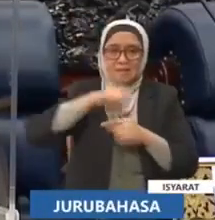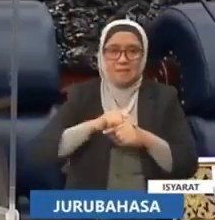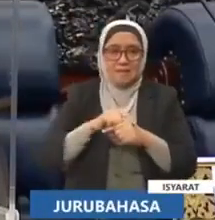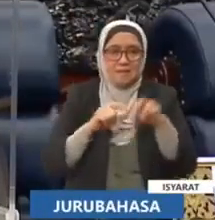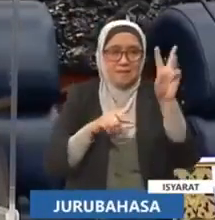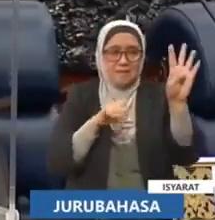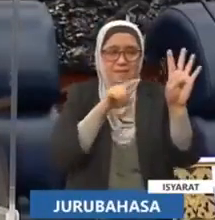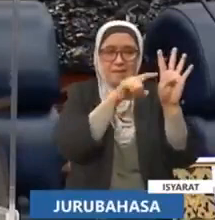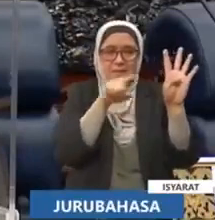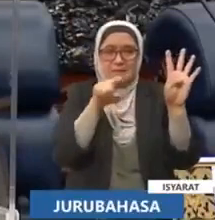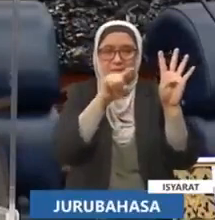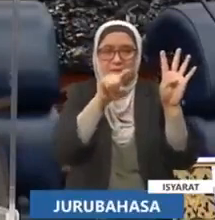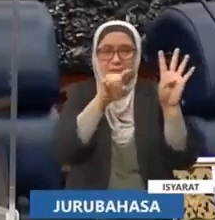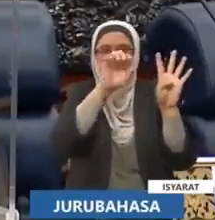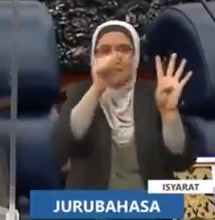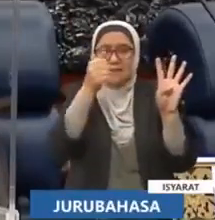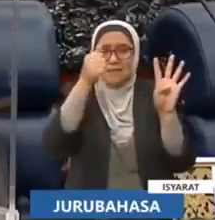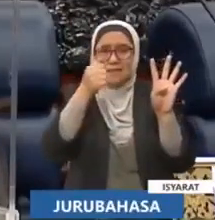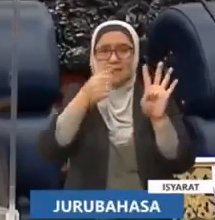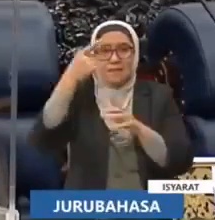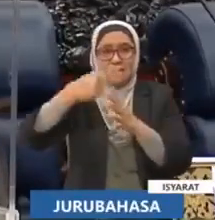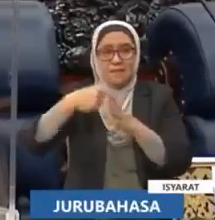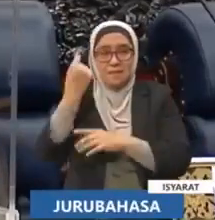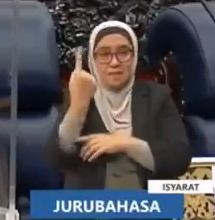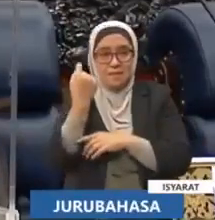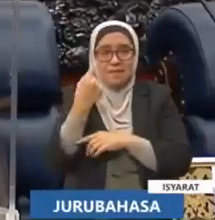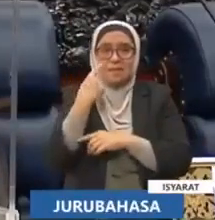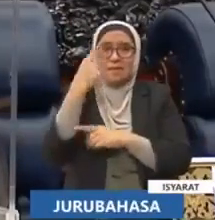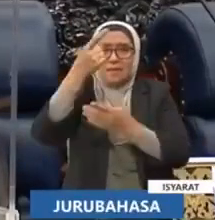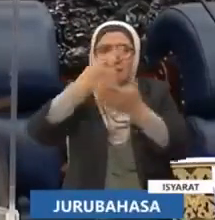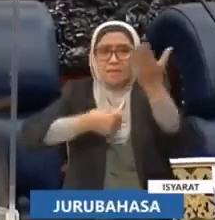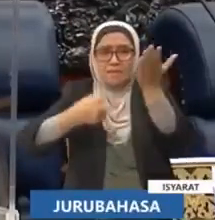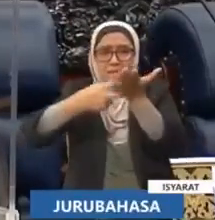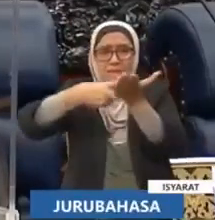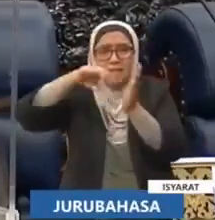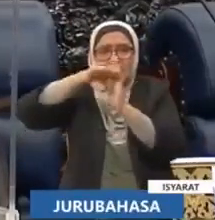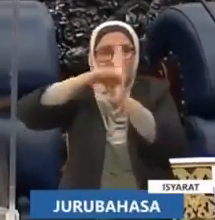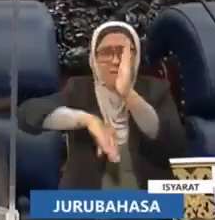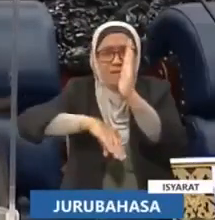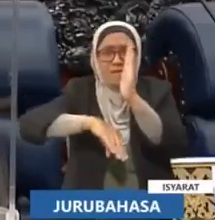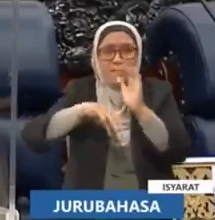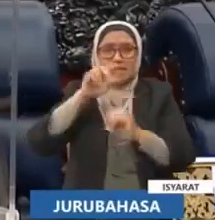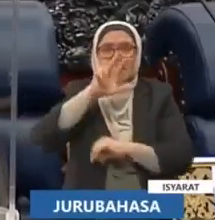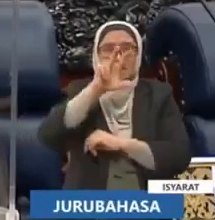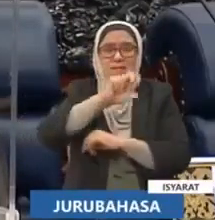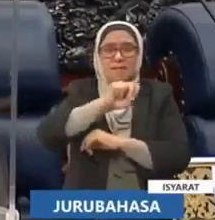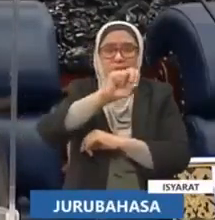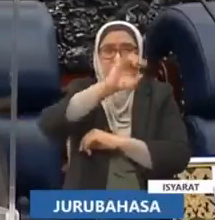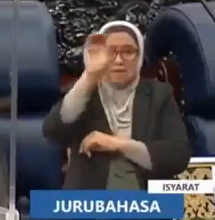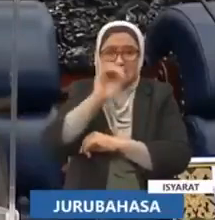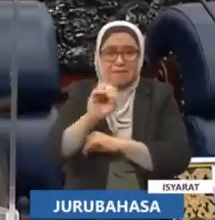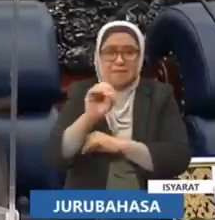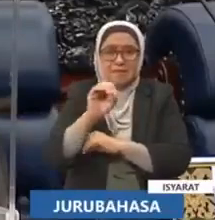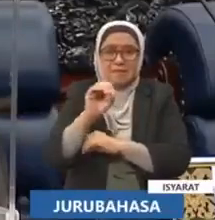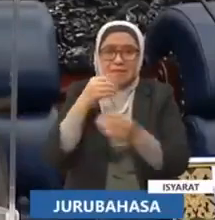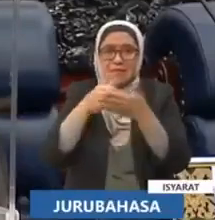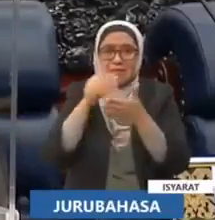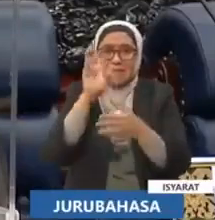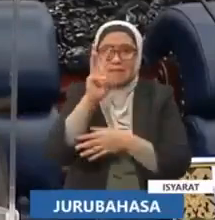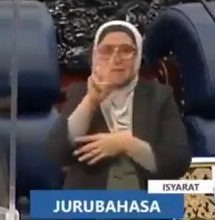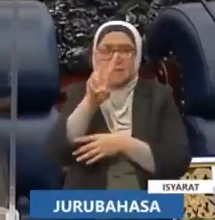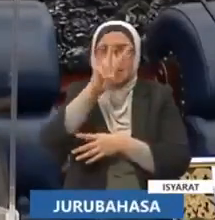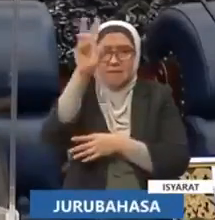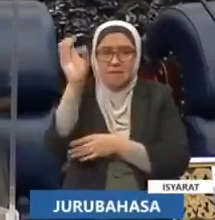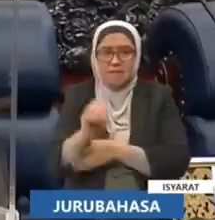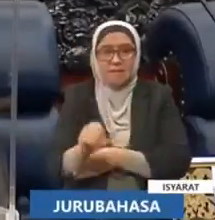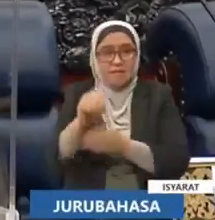10 November 2021, MAFCOM dapati harga tiket yang lebih rendah di antara 30% hingga 62%